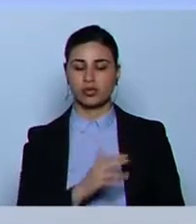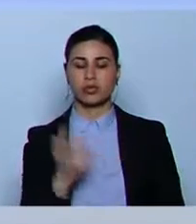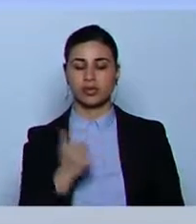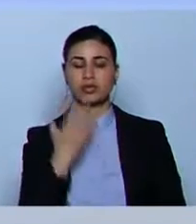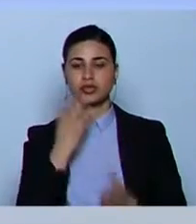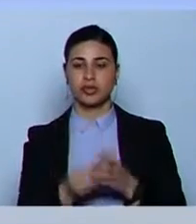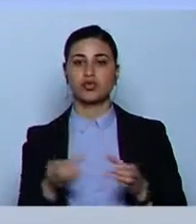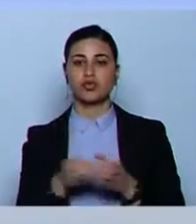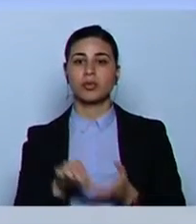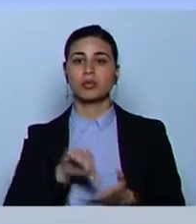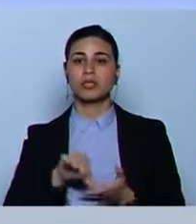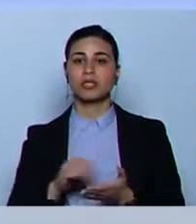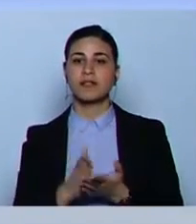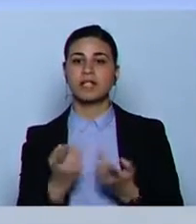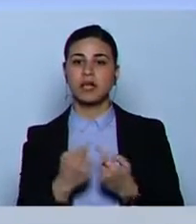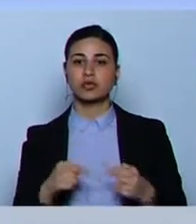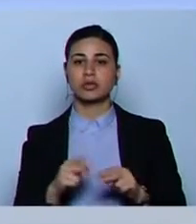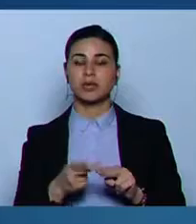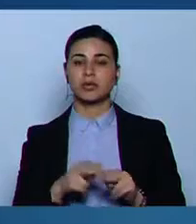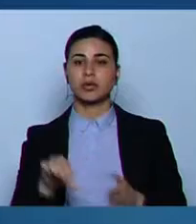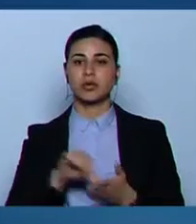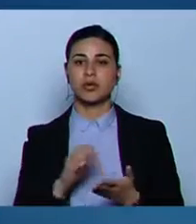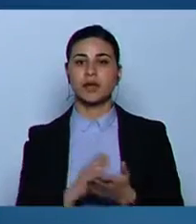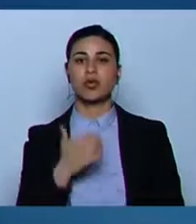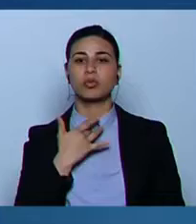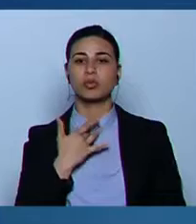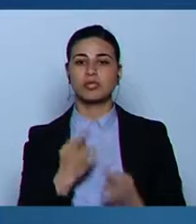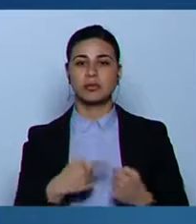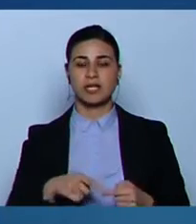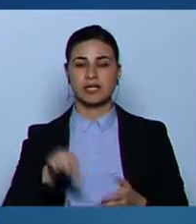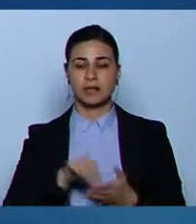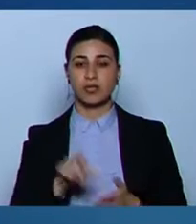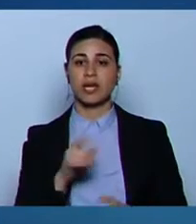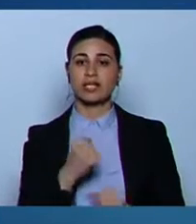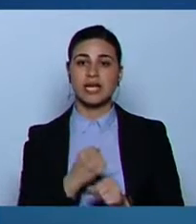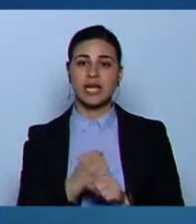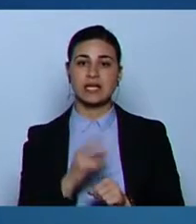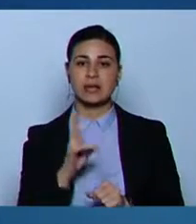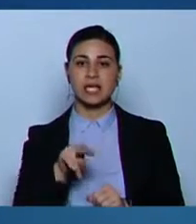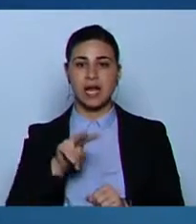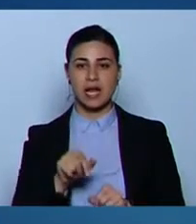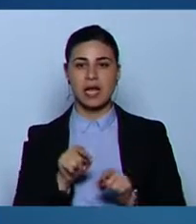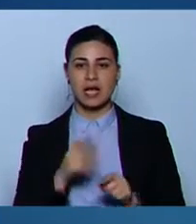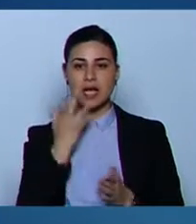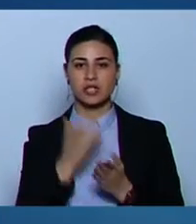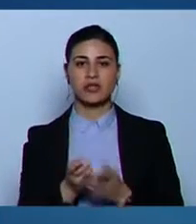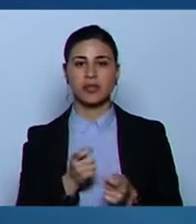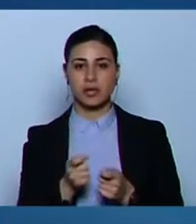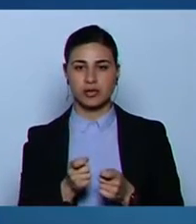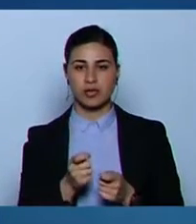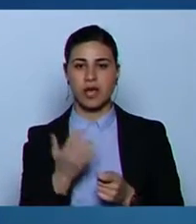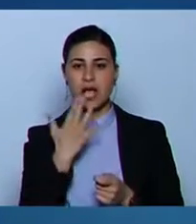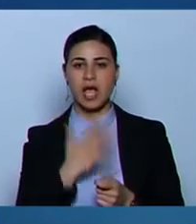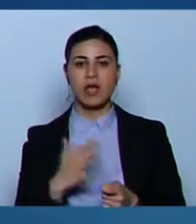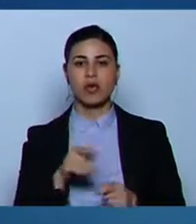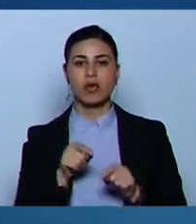ჯგუფის მონაწილეობა ასოციაცია იმ პრო მონაწილეობა თუ მუნიციპალიტეტების წარმომადგენლებს. ახლა რას აკეთებს ნალა ამ თვითმმართველობათა ეროვნული